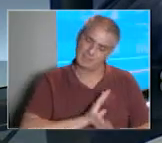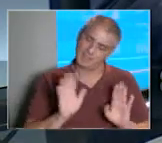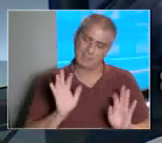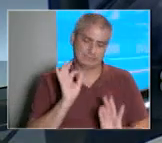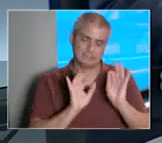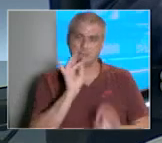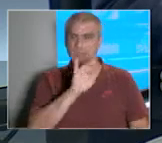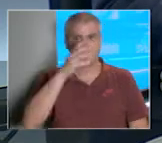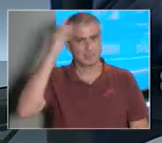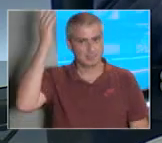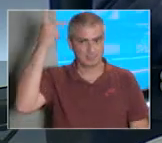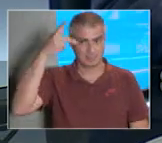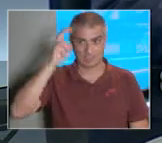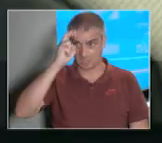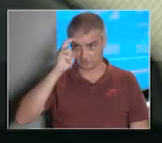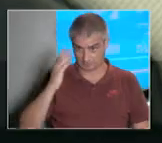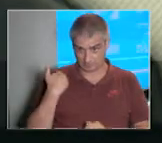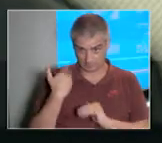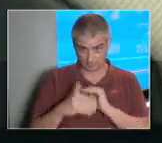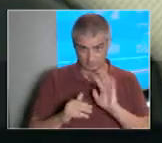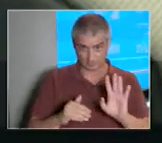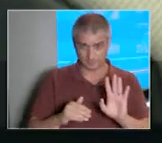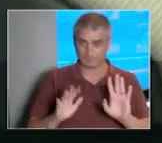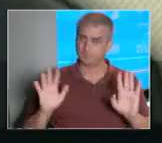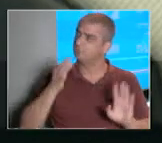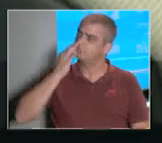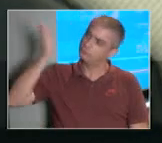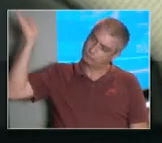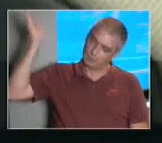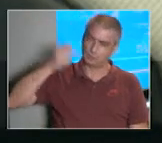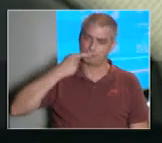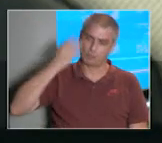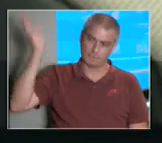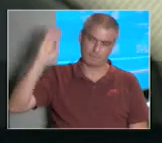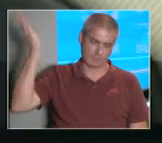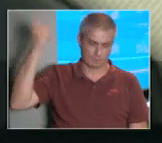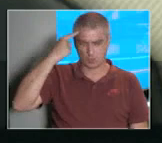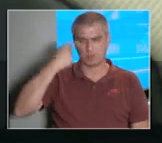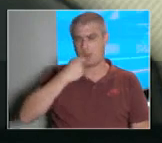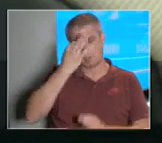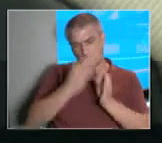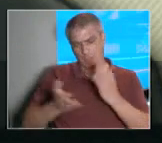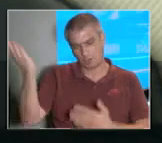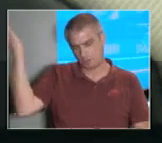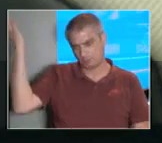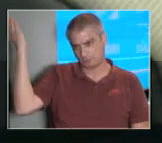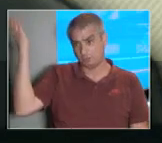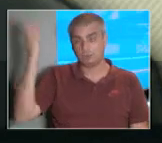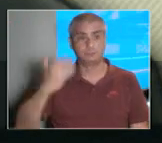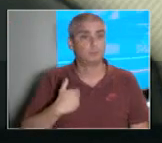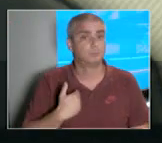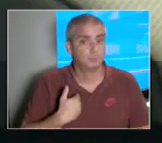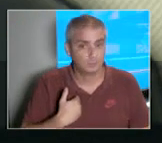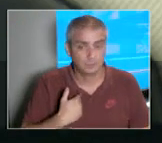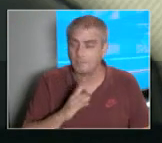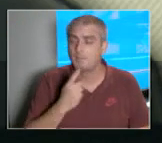להתגרות בגנץ, מה הוא ישיב לכם? אני אכן החדול? תשאל את גאי, יש לו דוברים לנתניהו, יודע לומר לך מה שרוצה לומר. מה שרוצה, אני אומר רק